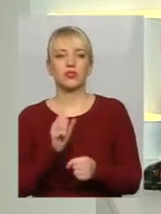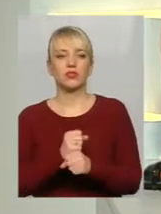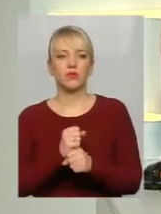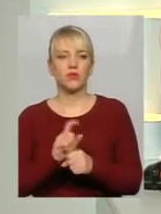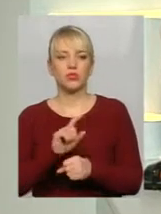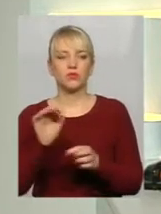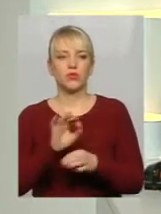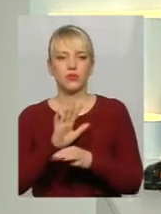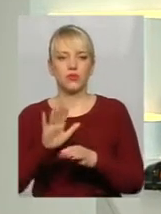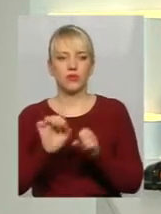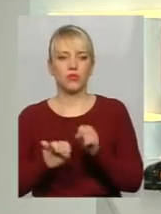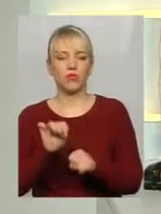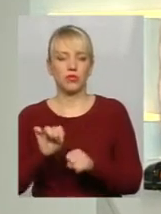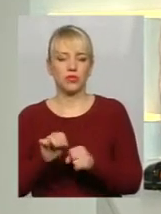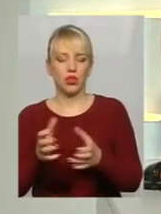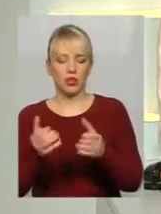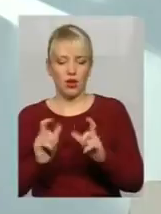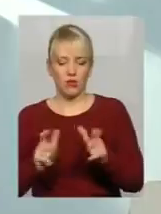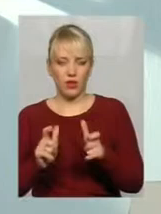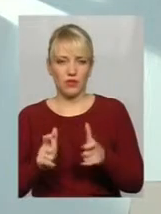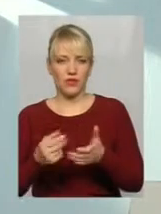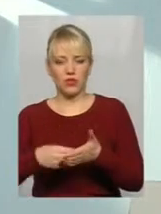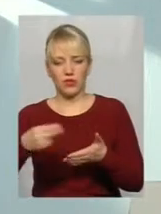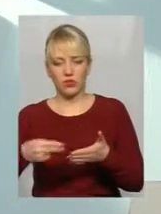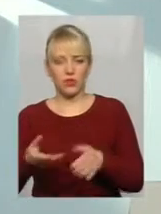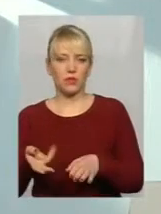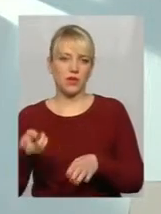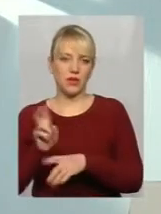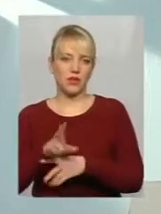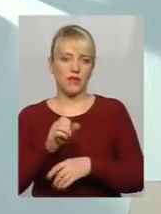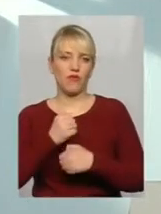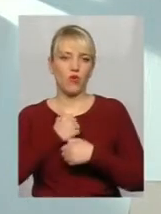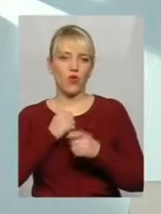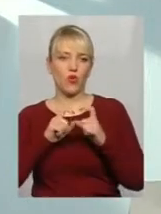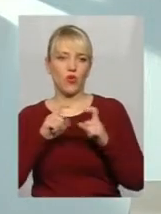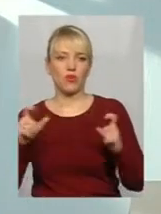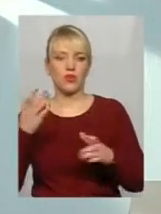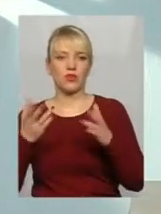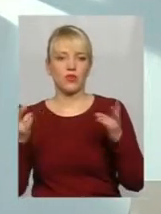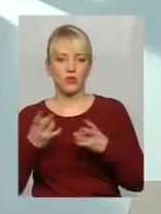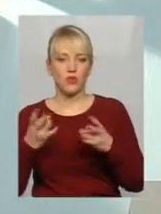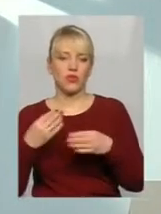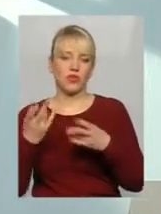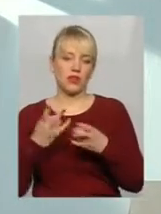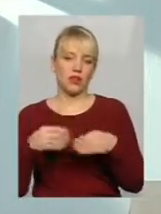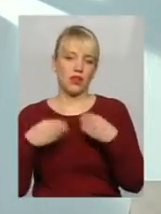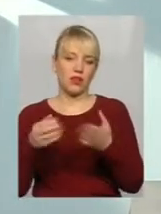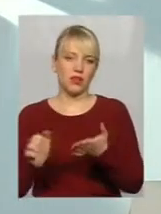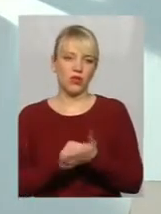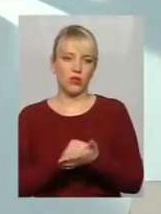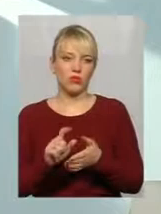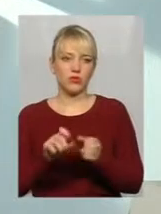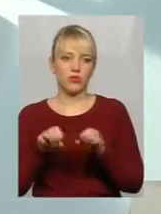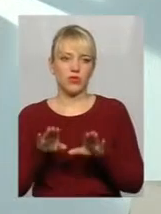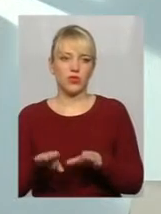не порушити там? Отримати повістку, розписатись, прибути у воєнкомат. І якщо необхідно, надати необхідні документи для того, щоб вирішити